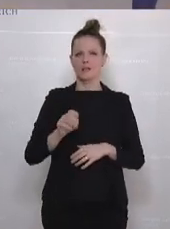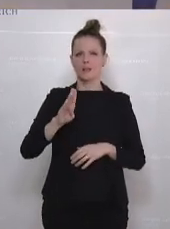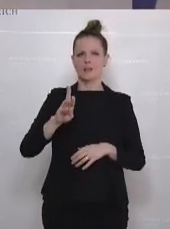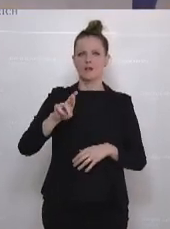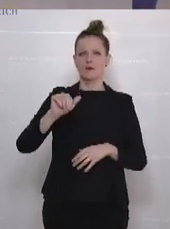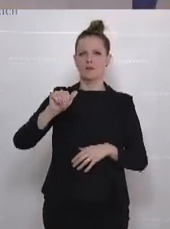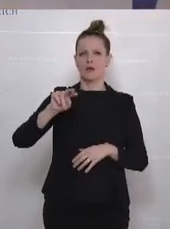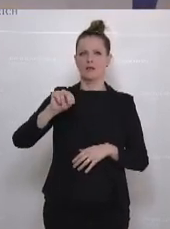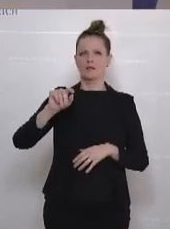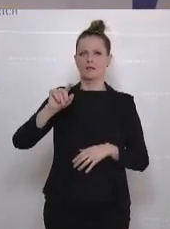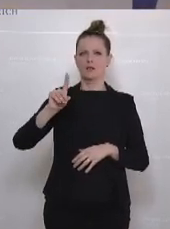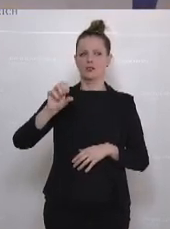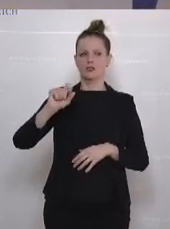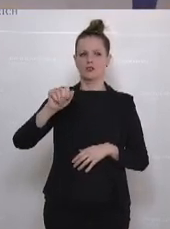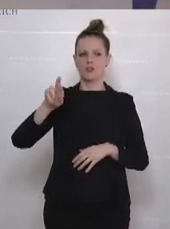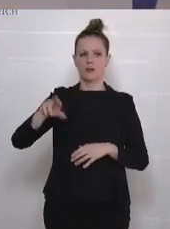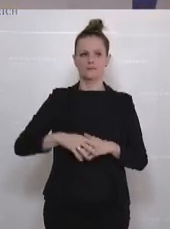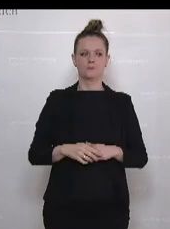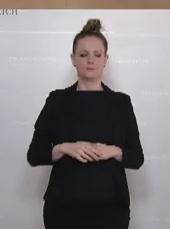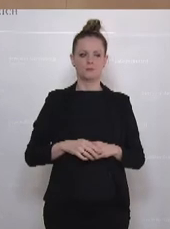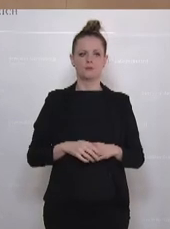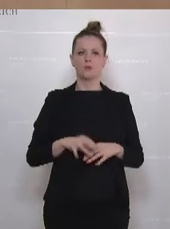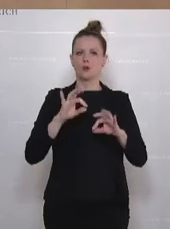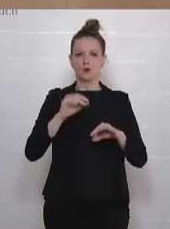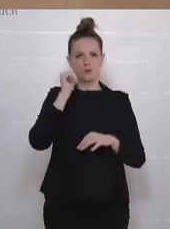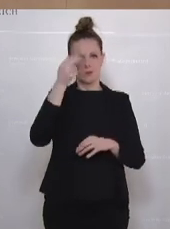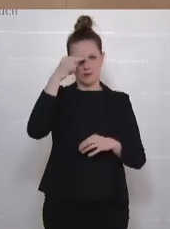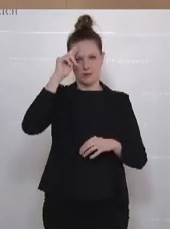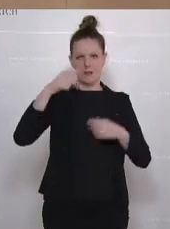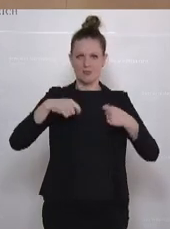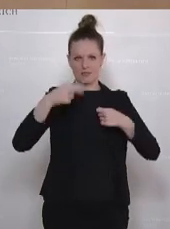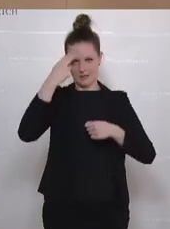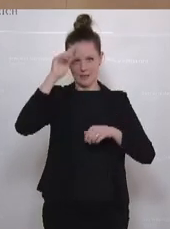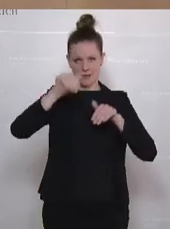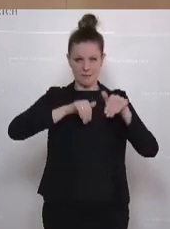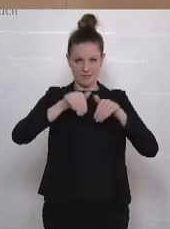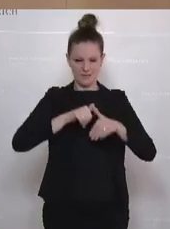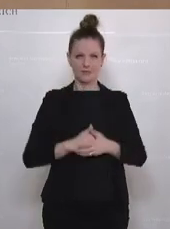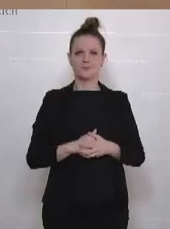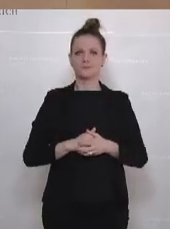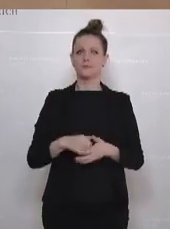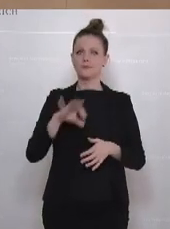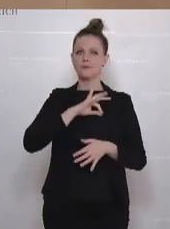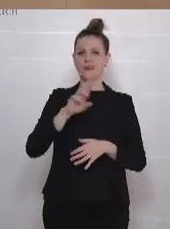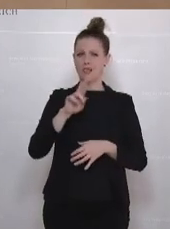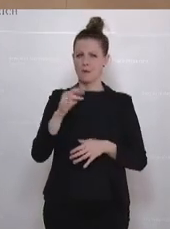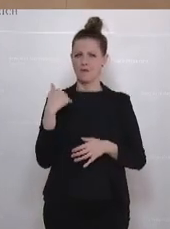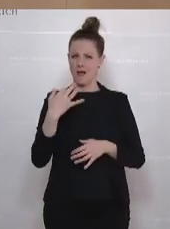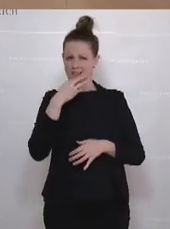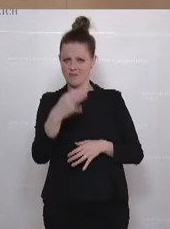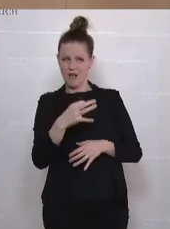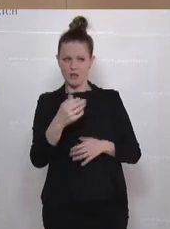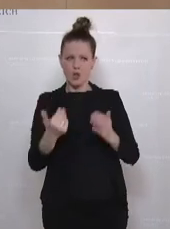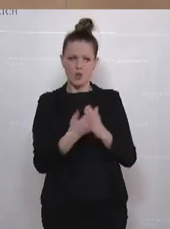Brandstätter. Herr Präsident, guten Morgen, Herr Minister. Also im Prinzip hat der Kollege Raymond nach Erneuerung gefragt, nach